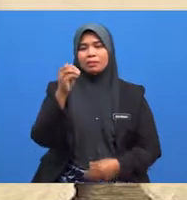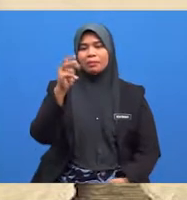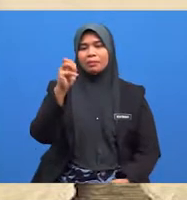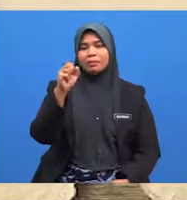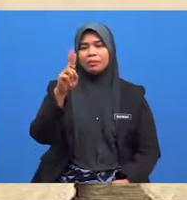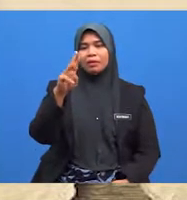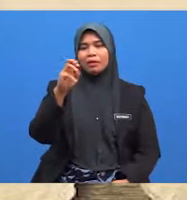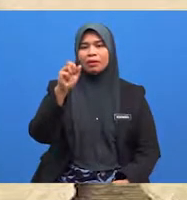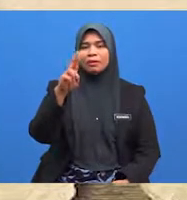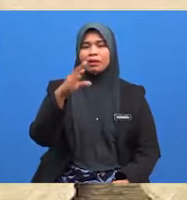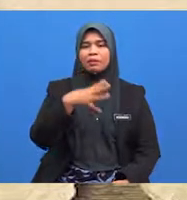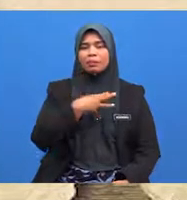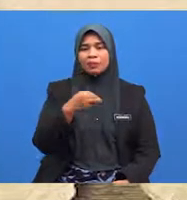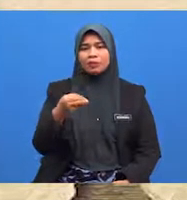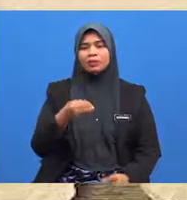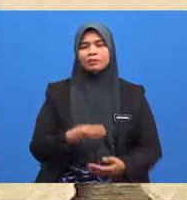Batu pasir merah